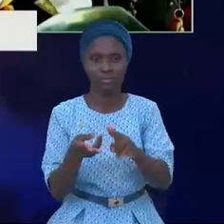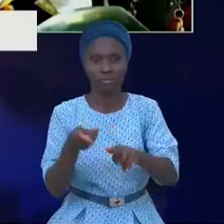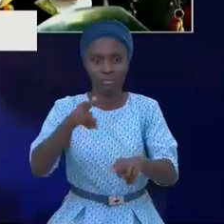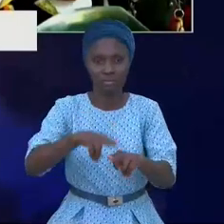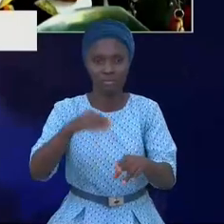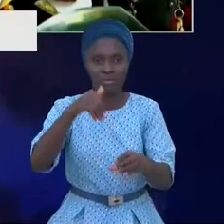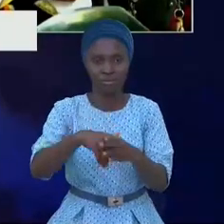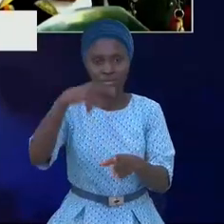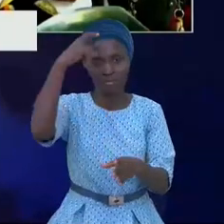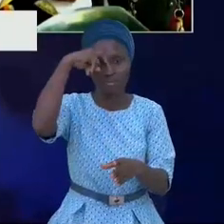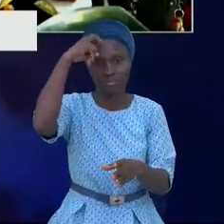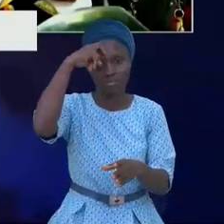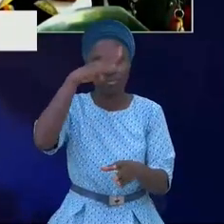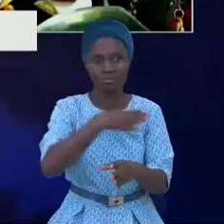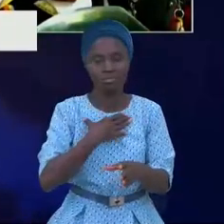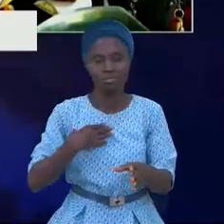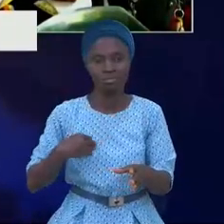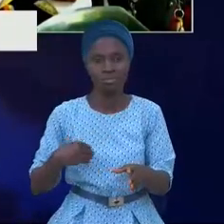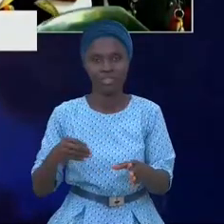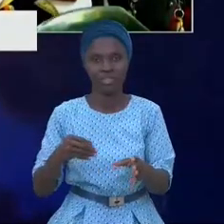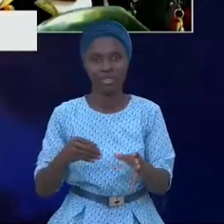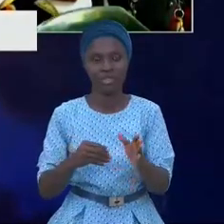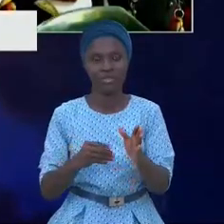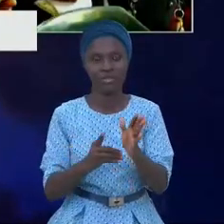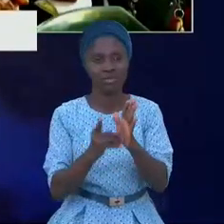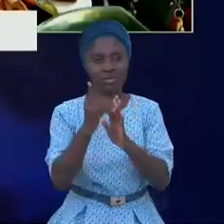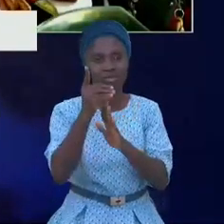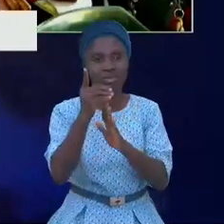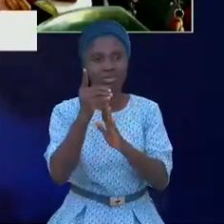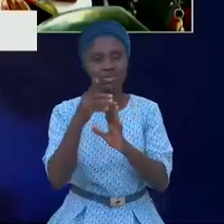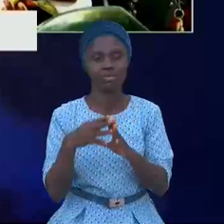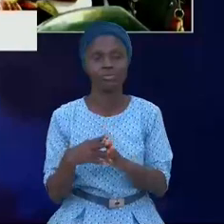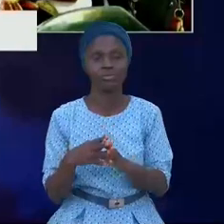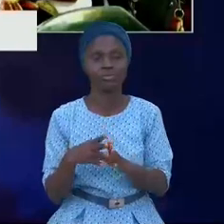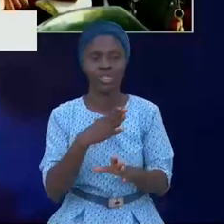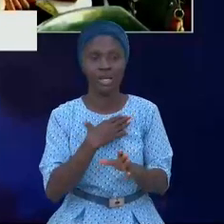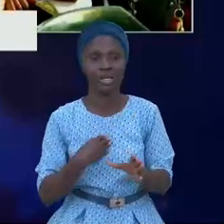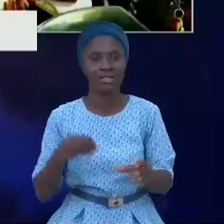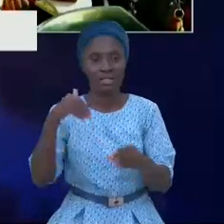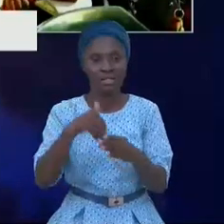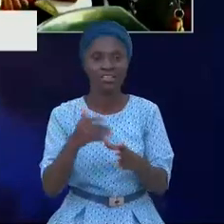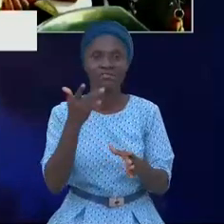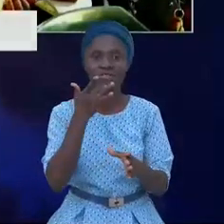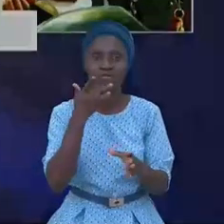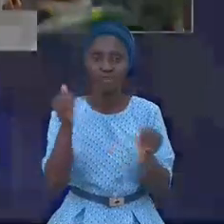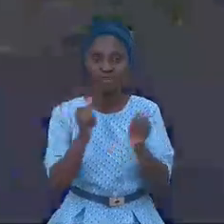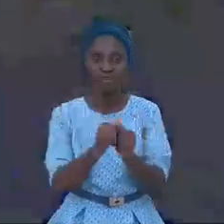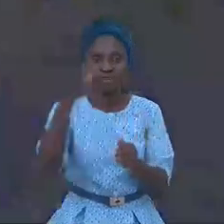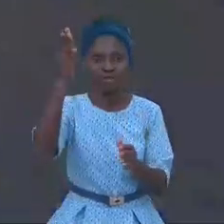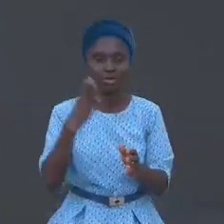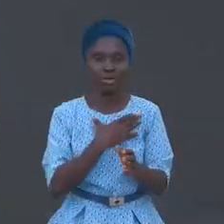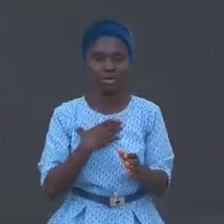croissait en sagesse, en stature et en grâce devant